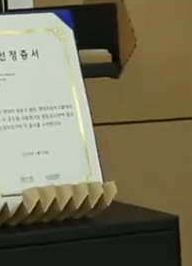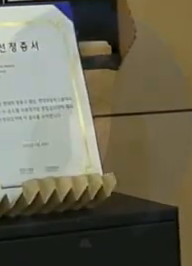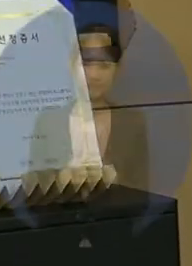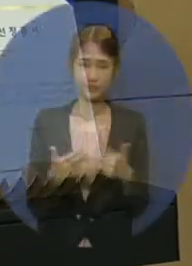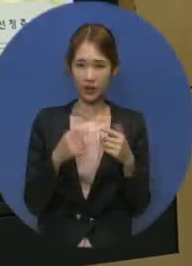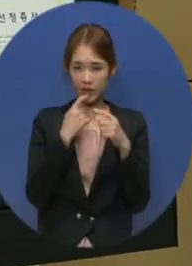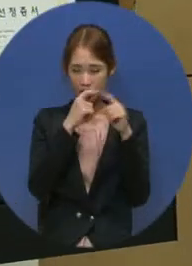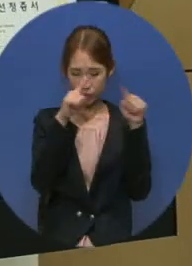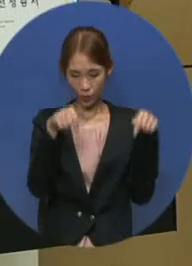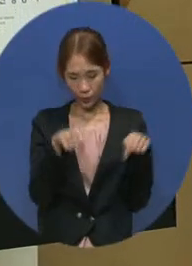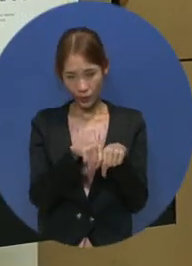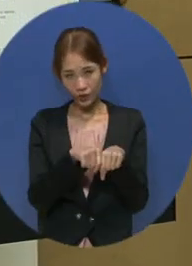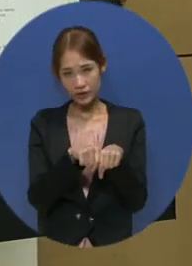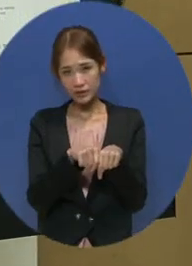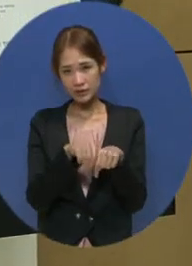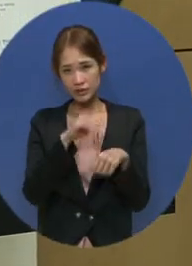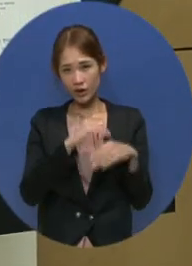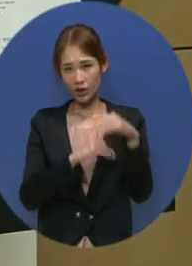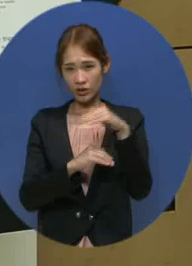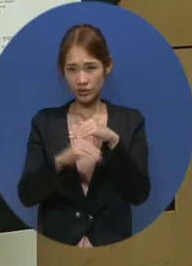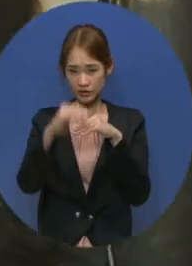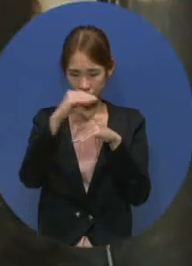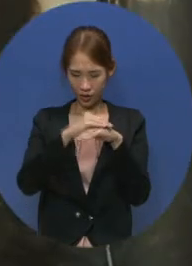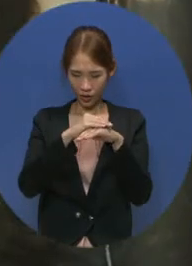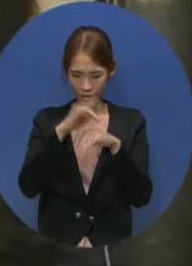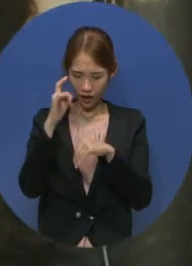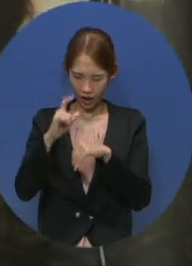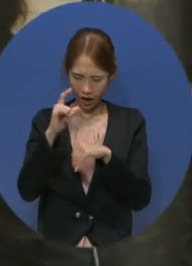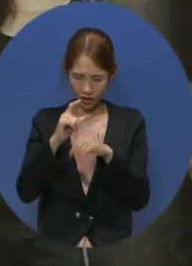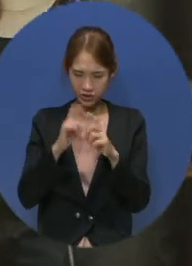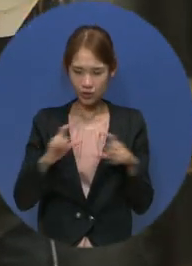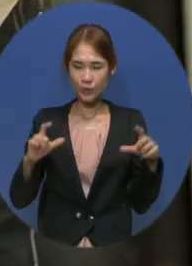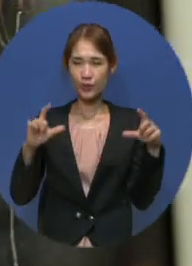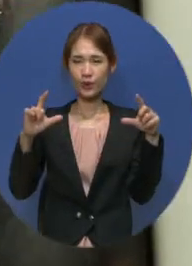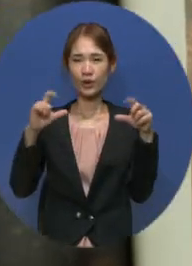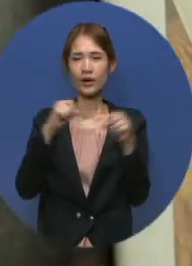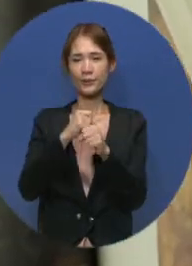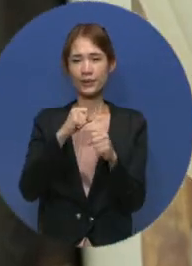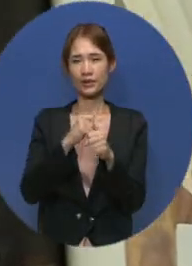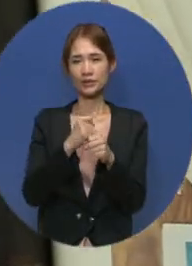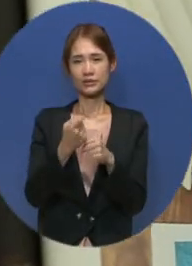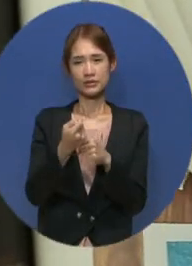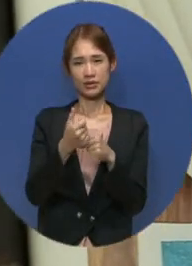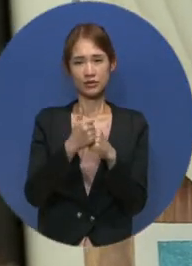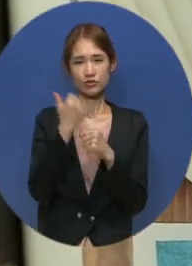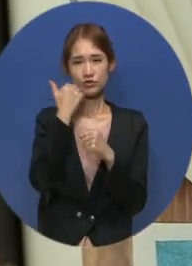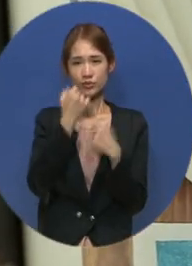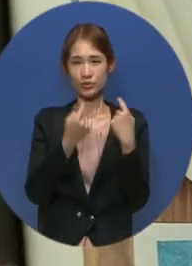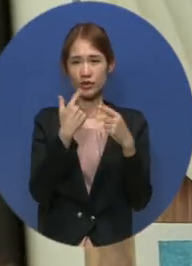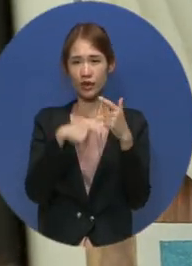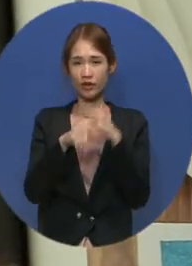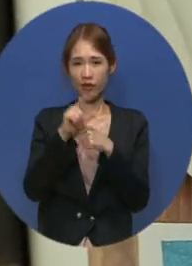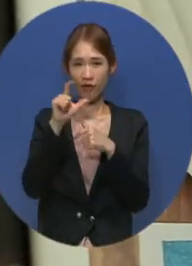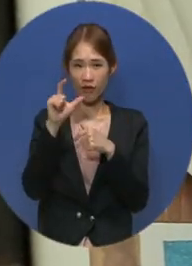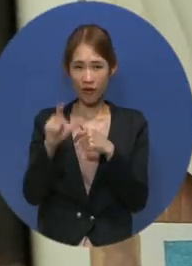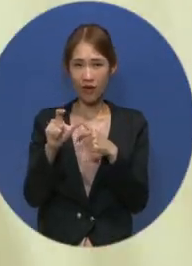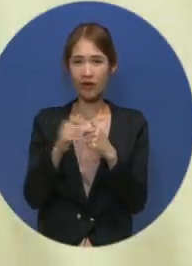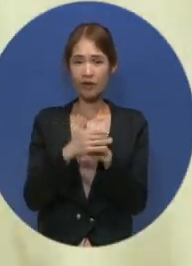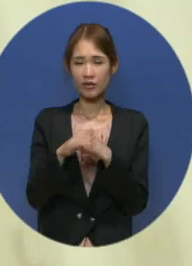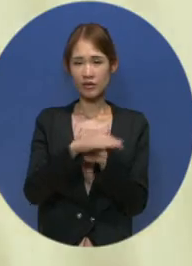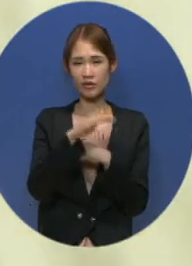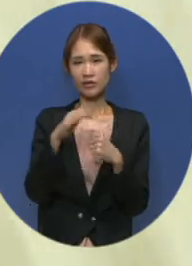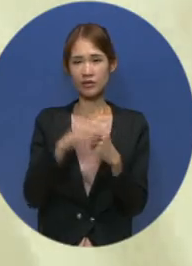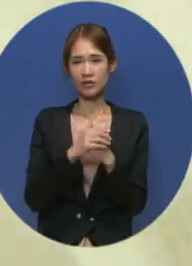가벼운 종이 한 장이 켜켜이 쌓여 견고한 거치대가 되듯이 작지만 누구보다 강한 기업 그레이프랩.